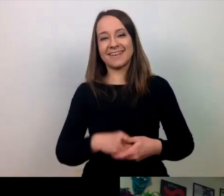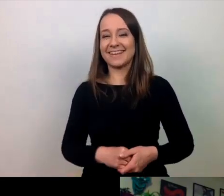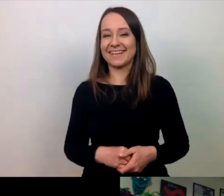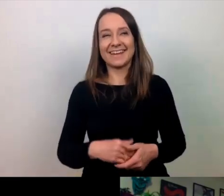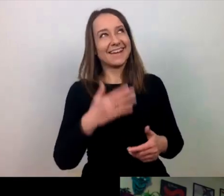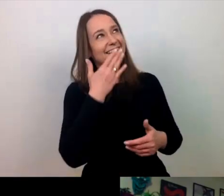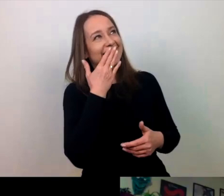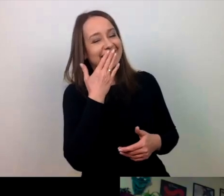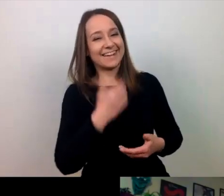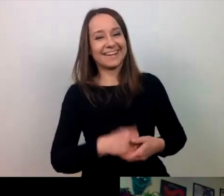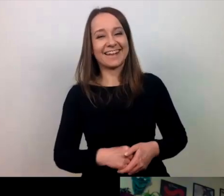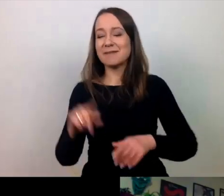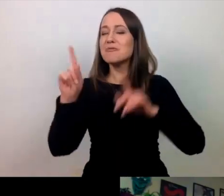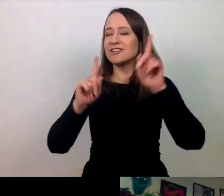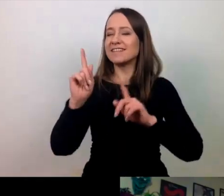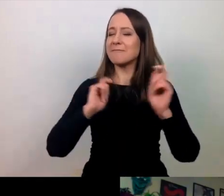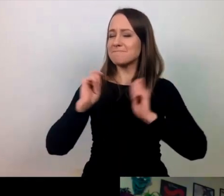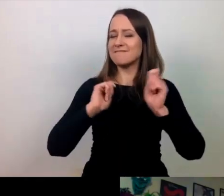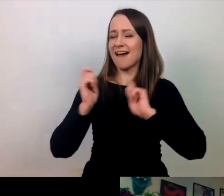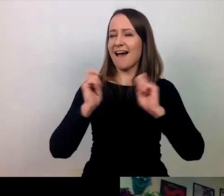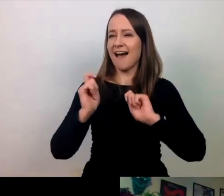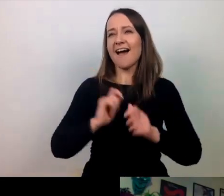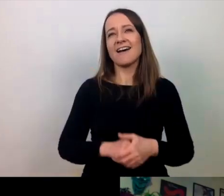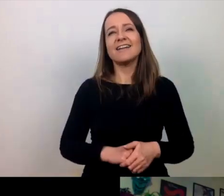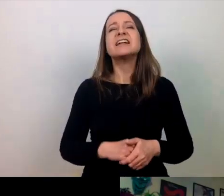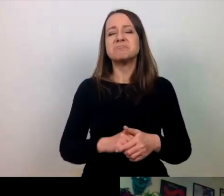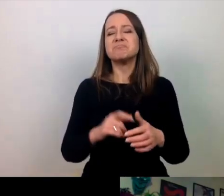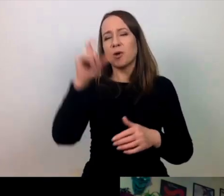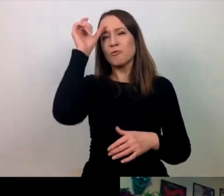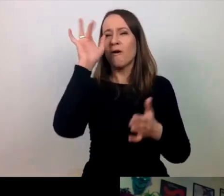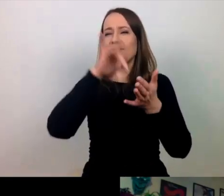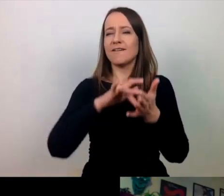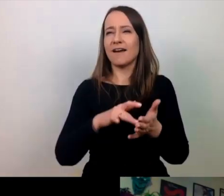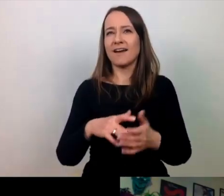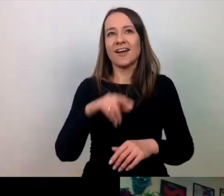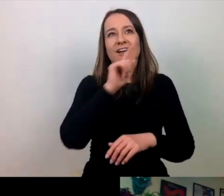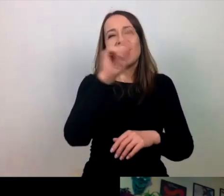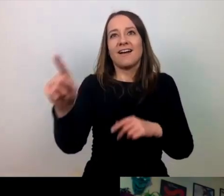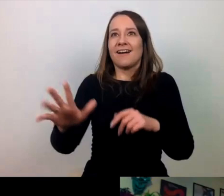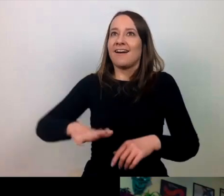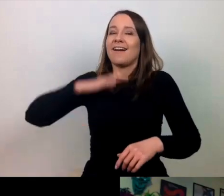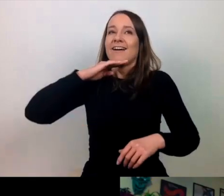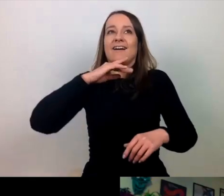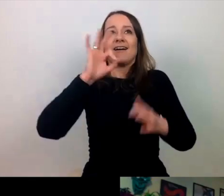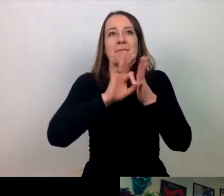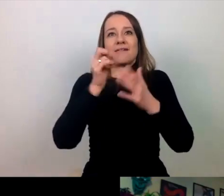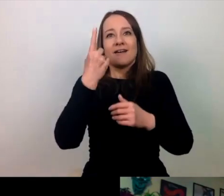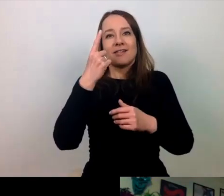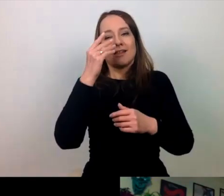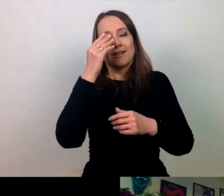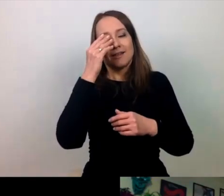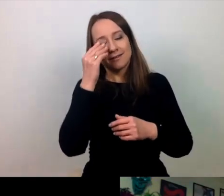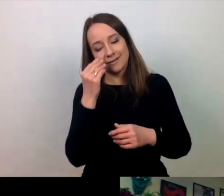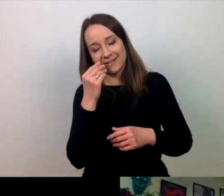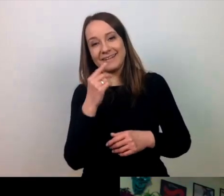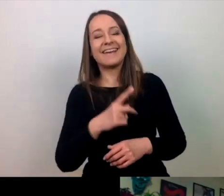Bo na wakacjach czasami człowiek, wiesz, tak jest nasycony tym wszystkim, że w pewnym momencie zasypia. Nie, wiesz co, nie. To